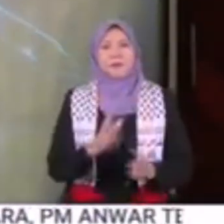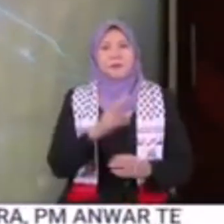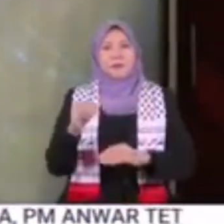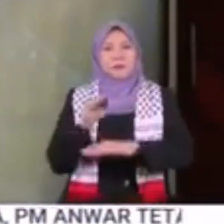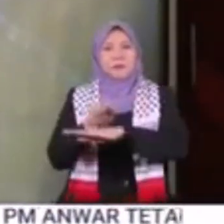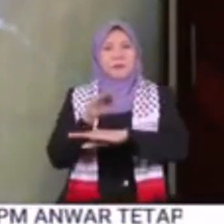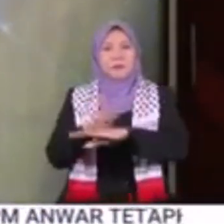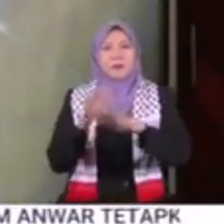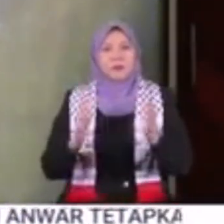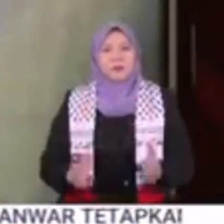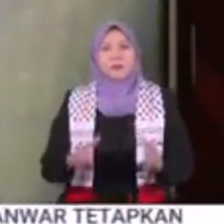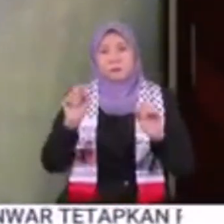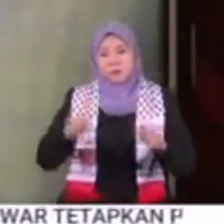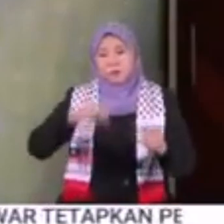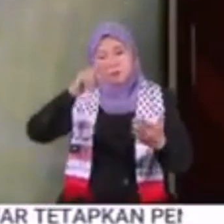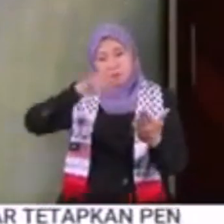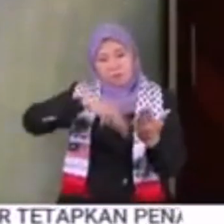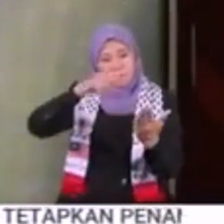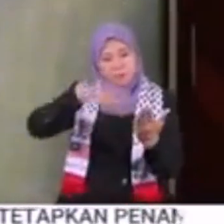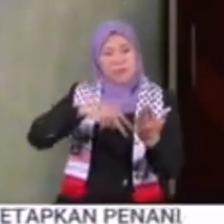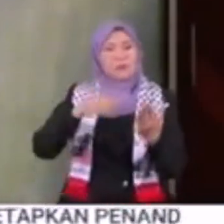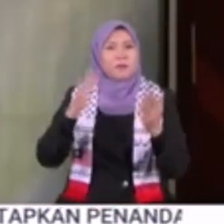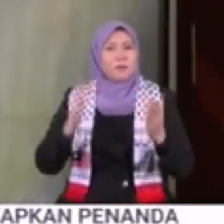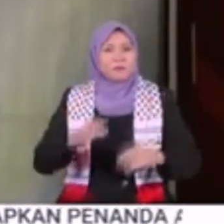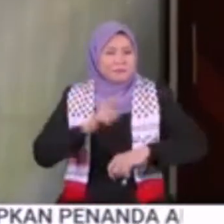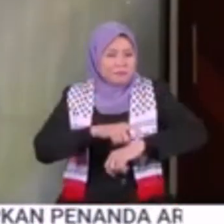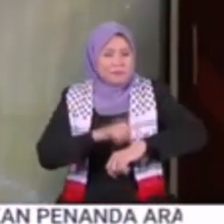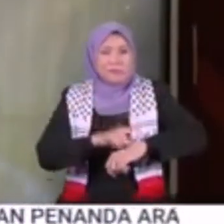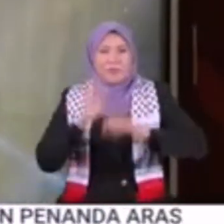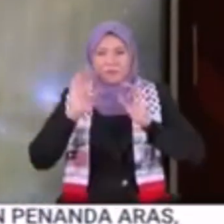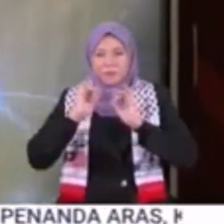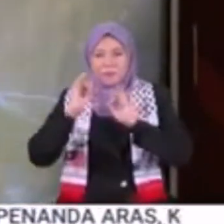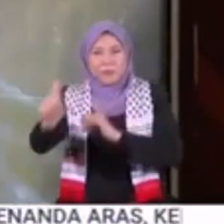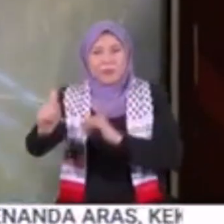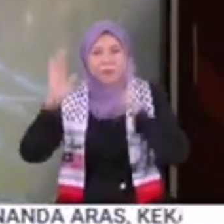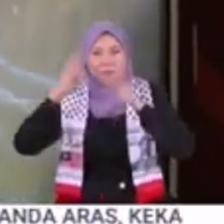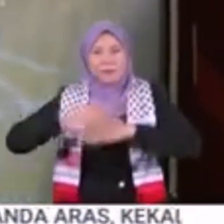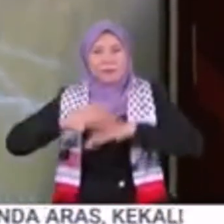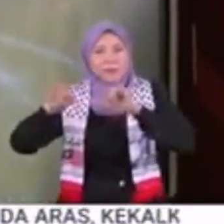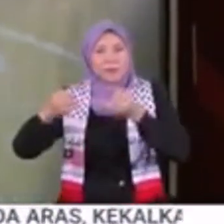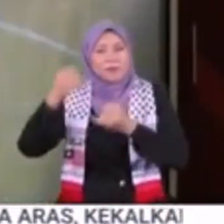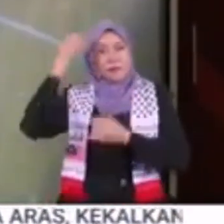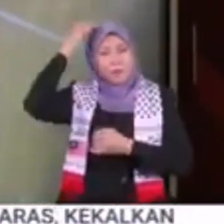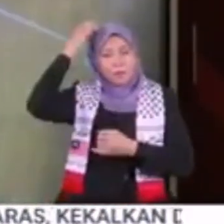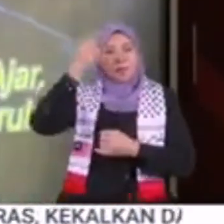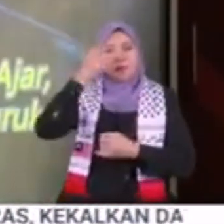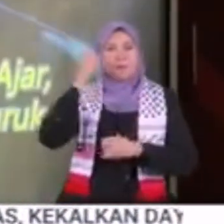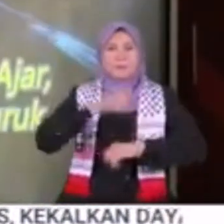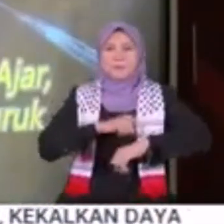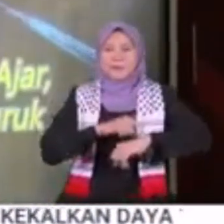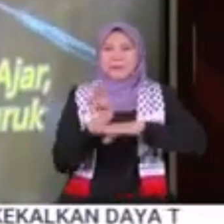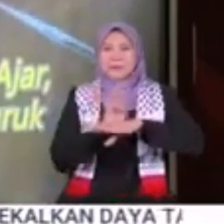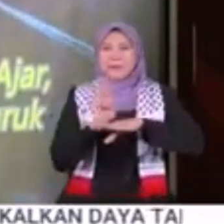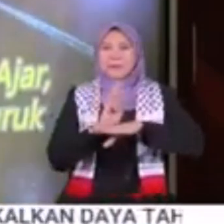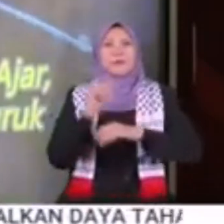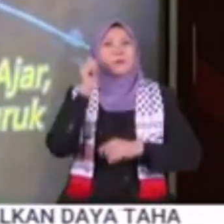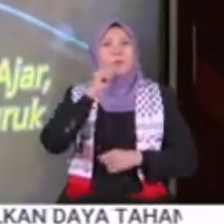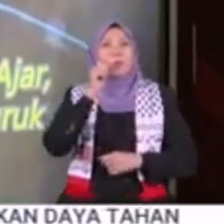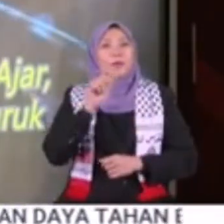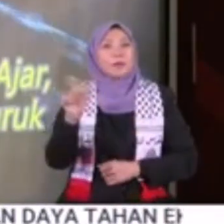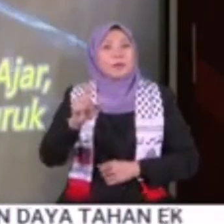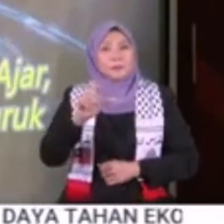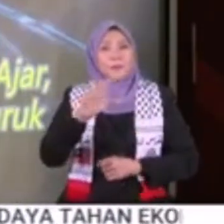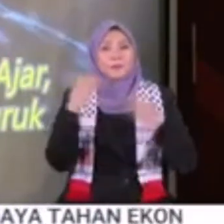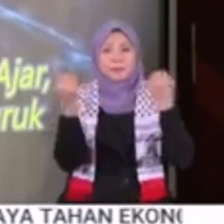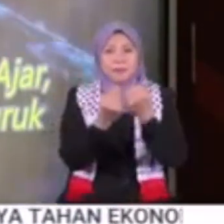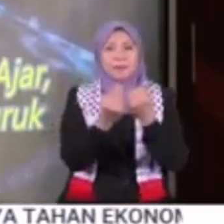pendakwah. Selain boleh dibaca oleh mereka yang tidak berkesempatan menunaikan solat Jumaat di Selangor atas sebab tertentu, wanita Islam dan